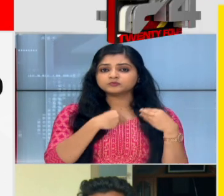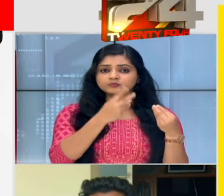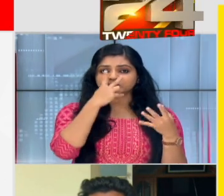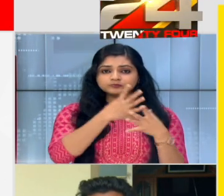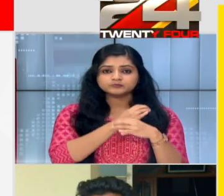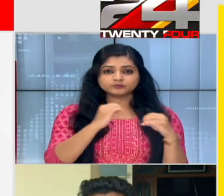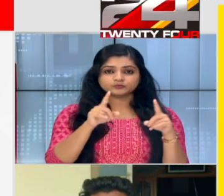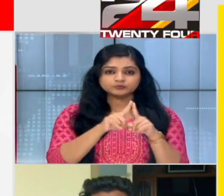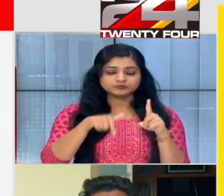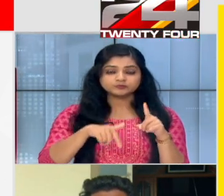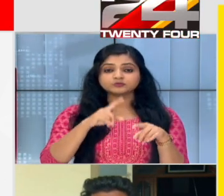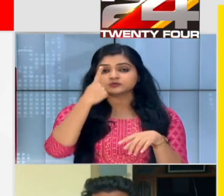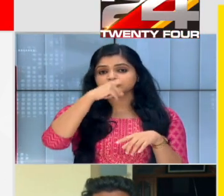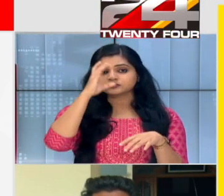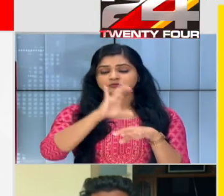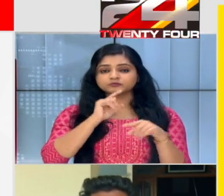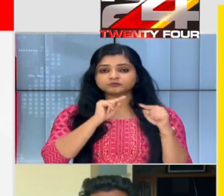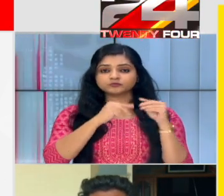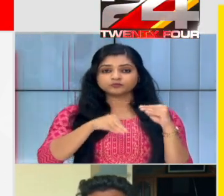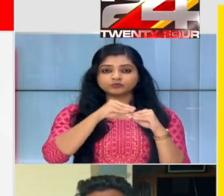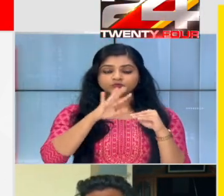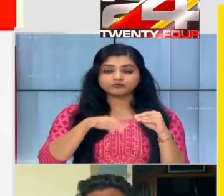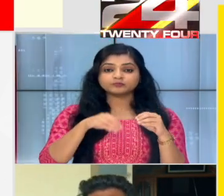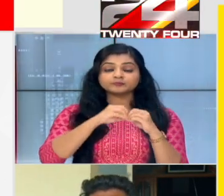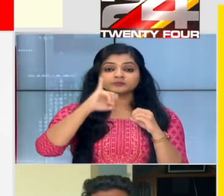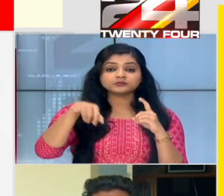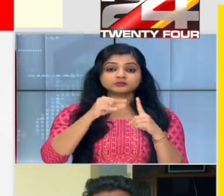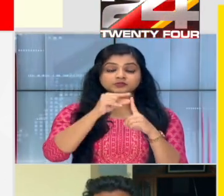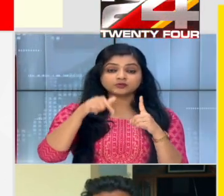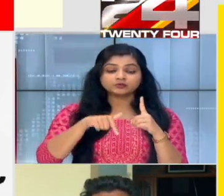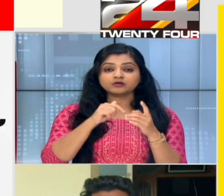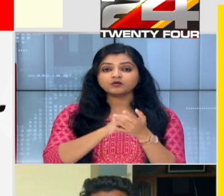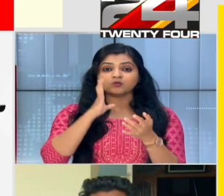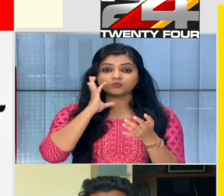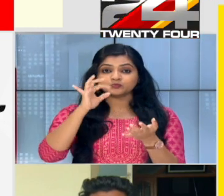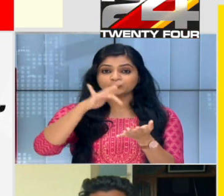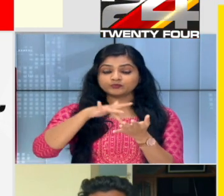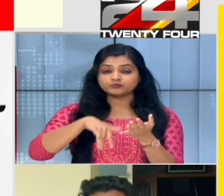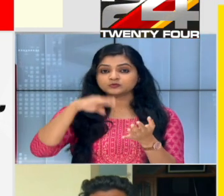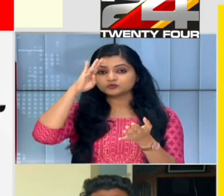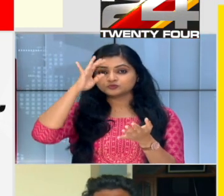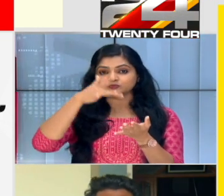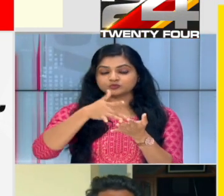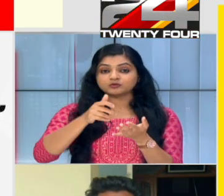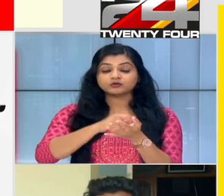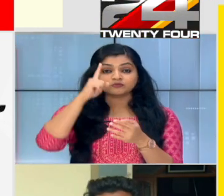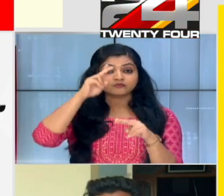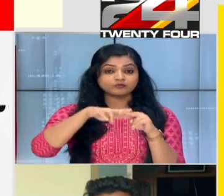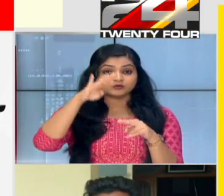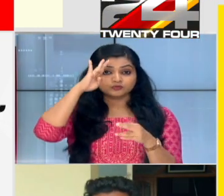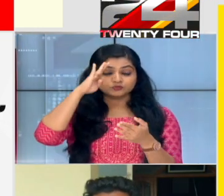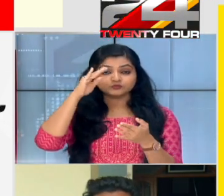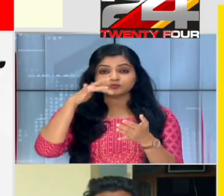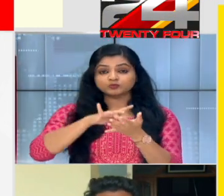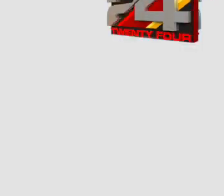സഭകൾ മുന്നോട്ട് വെച്ചത്. ബി ജെ പി സംബന്ധിച്ച് എ ക്ലാസ് മണ്ഡലമാണ് തൃശൂർ, അവിടെ ക്രിസ്ത്യൻ സഭകൾ അകന്നു നിന്നാൽ അത് വലിയ തിരിച്ചടി വരുന്ന